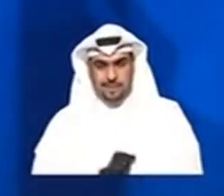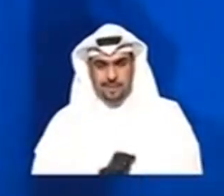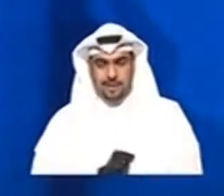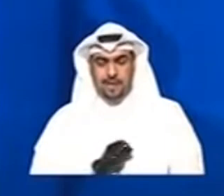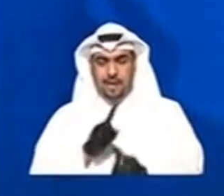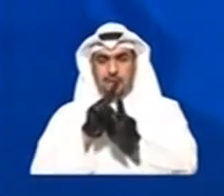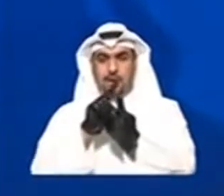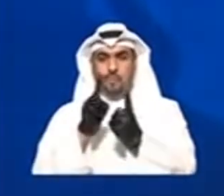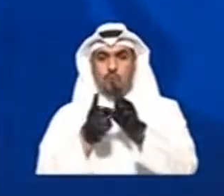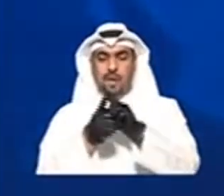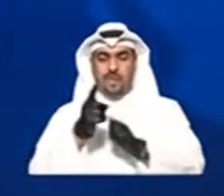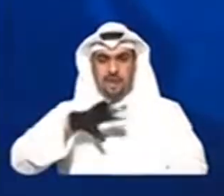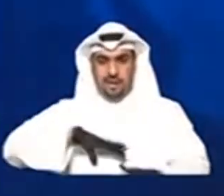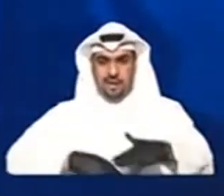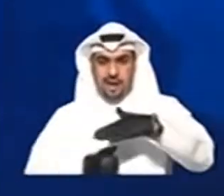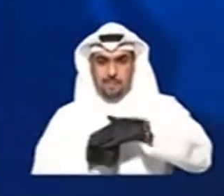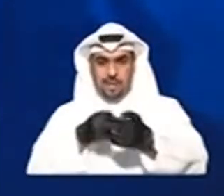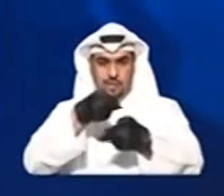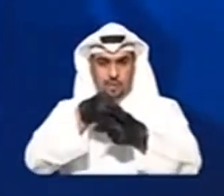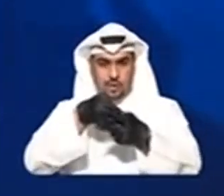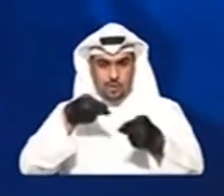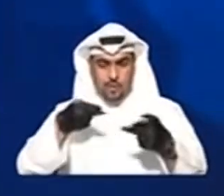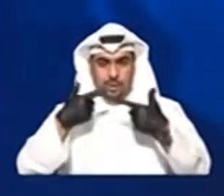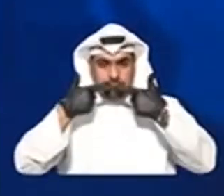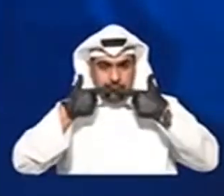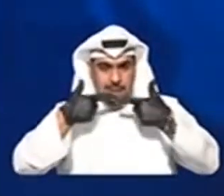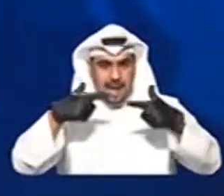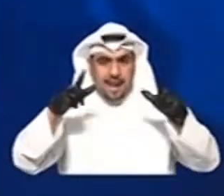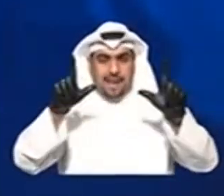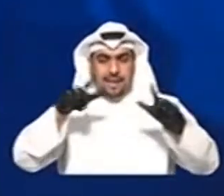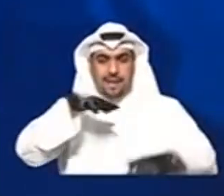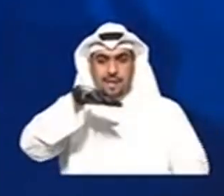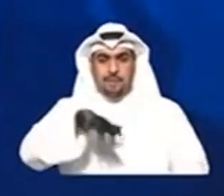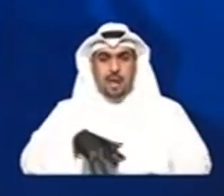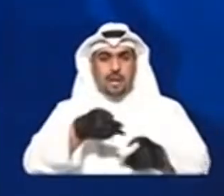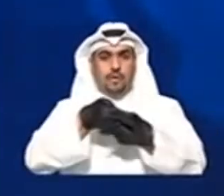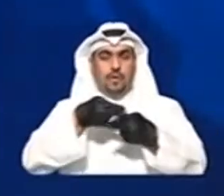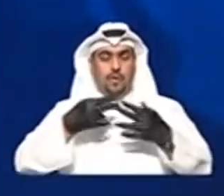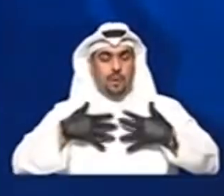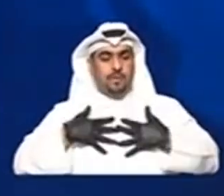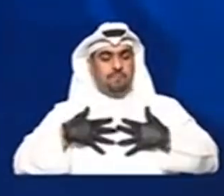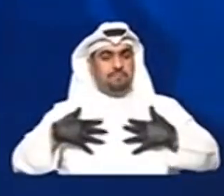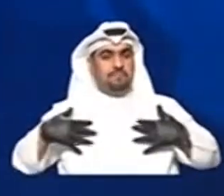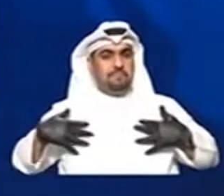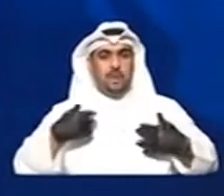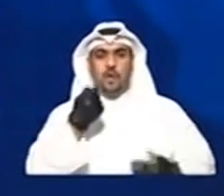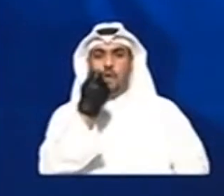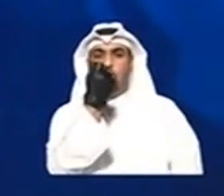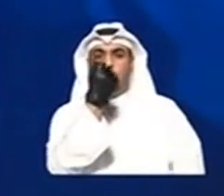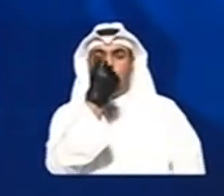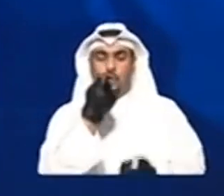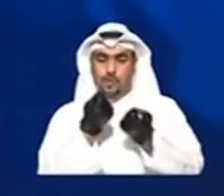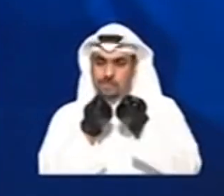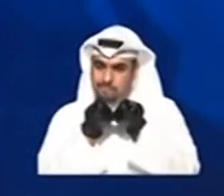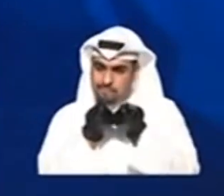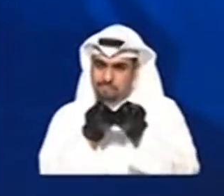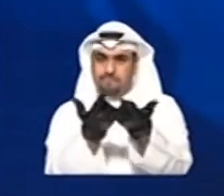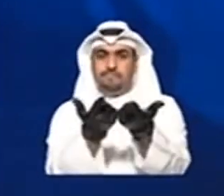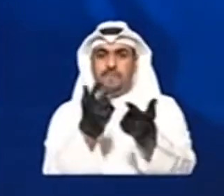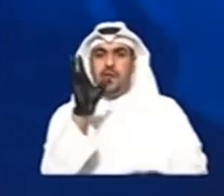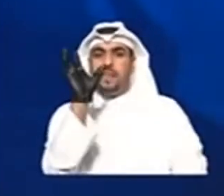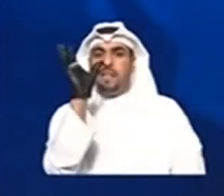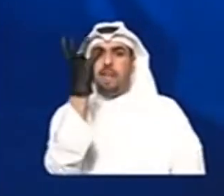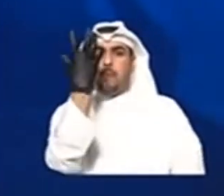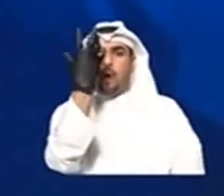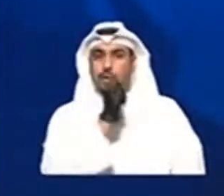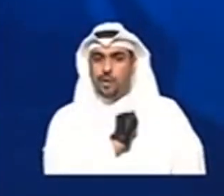البلاد وزير الخارجية بأن دولة الكويت يسعدها أن تقدم تبرعا بمبلغ 40 مليون دولار أمريكي